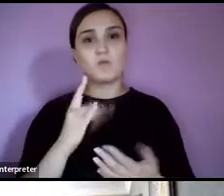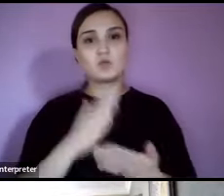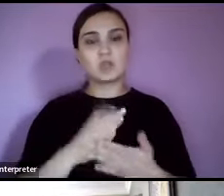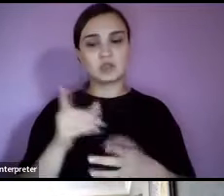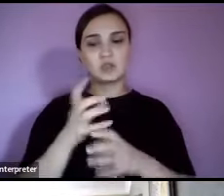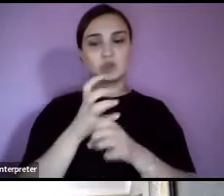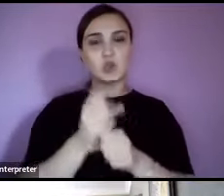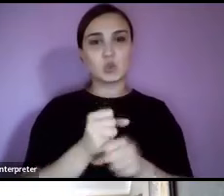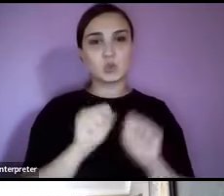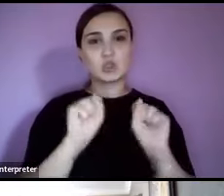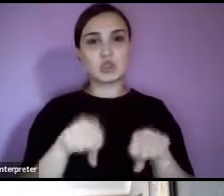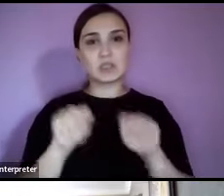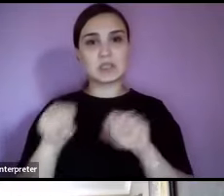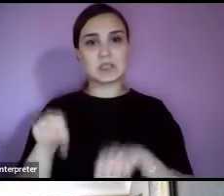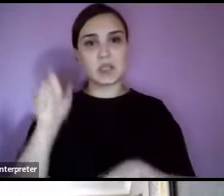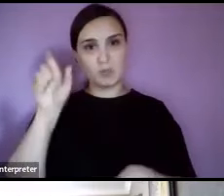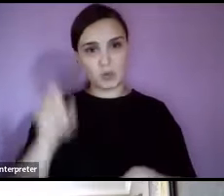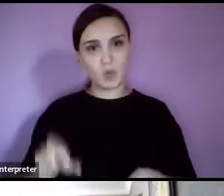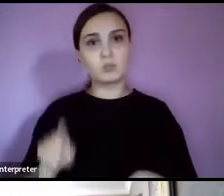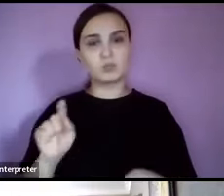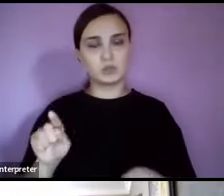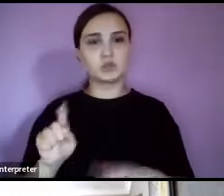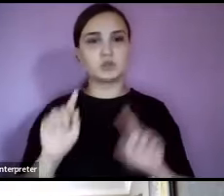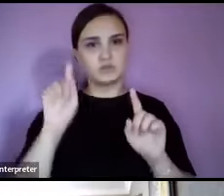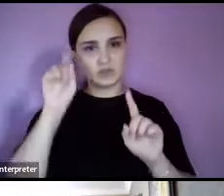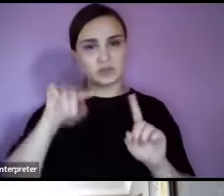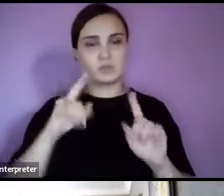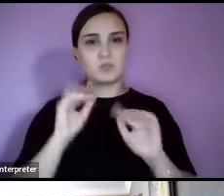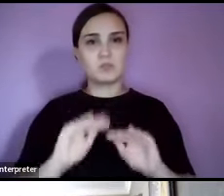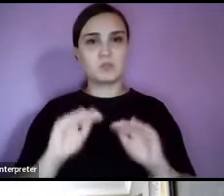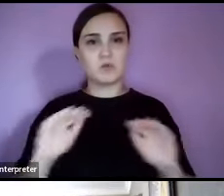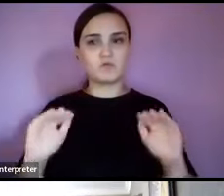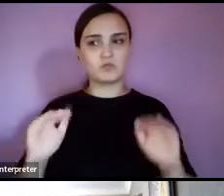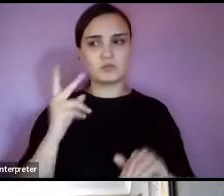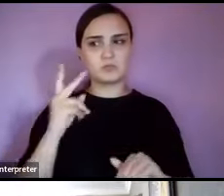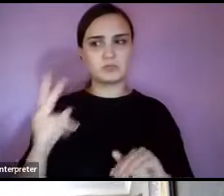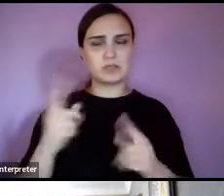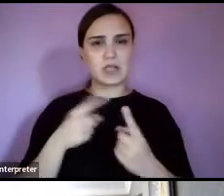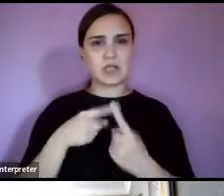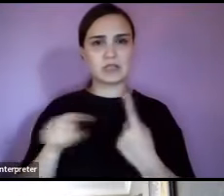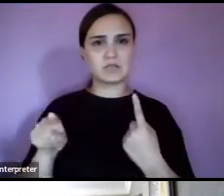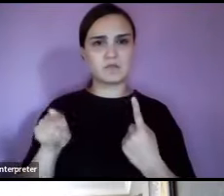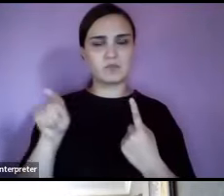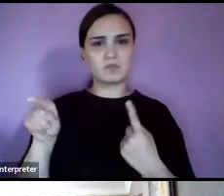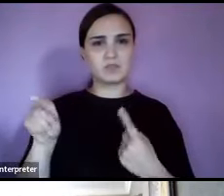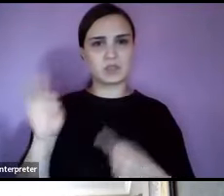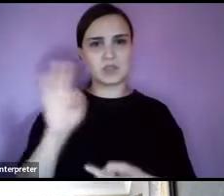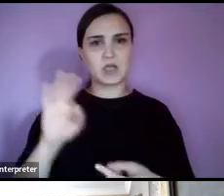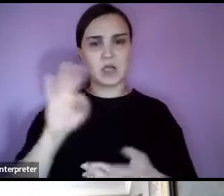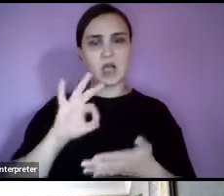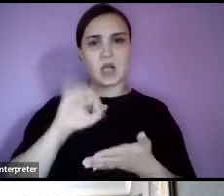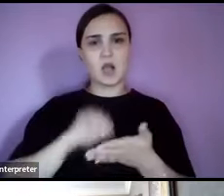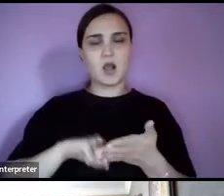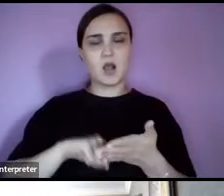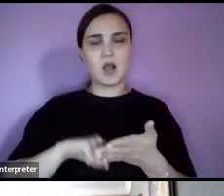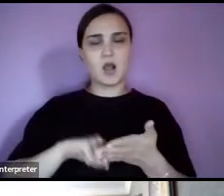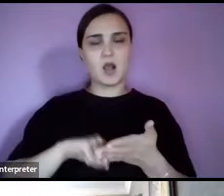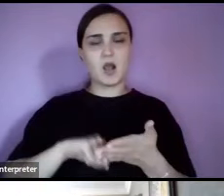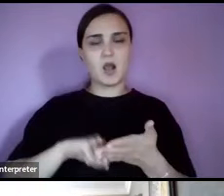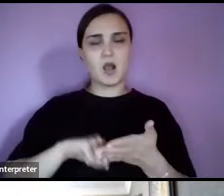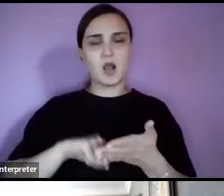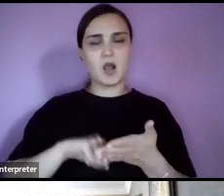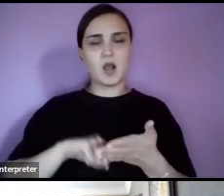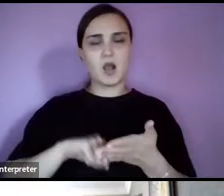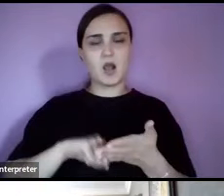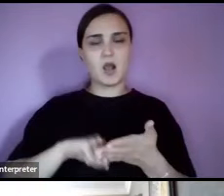შეზღუდული შესაძლებლობის, ესეც ვიცით რომ ბავშვები ხშირად ამჩნევენ განსხვავებებს, ამ განსხვავებების გამო აღქმის შემდეგ